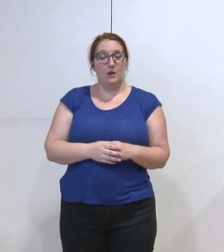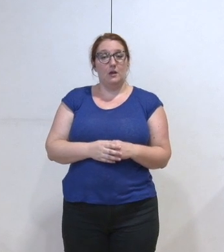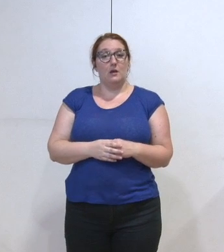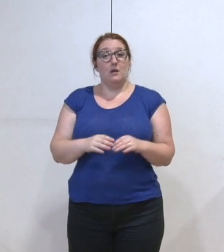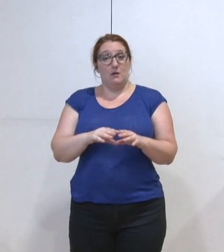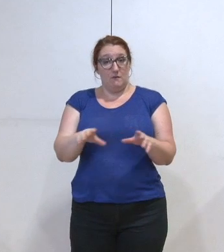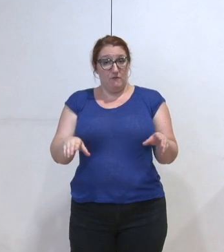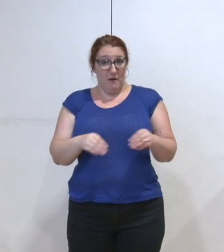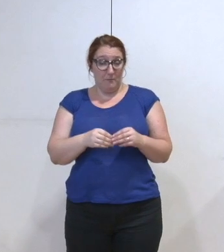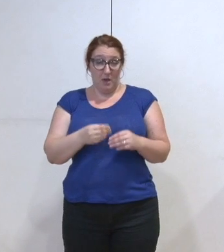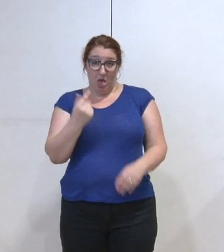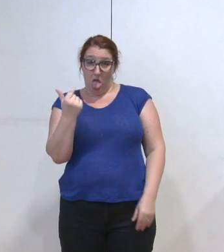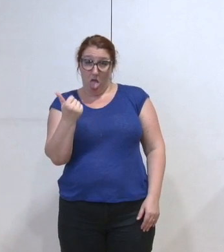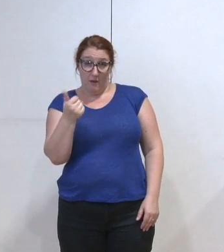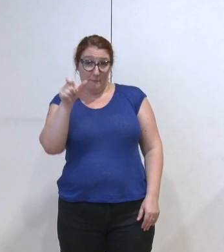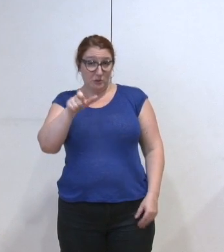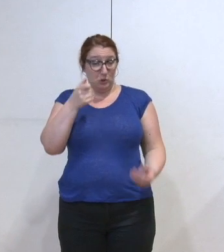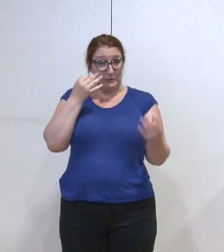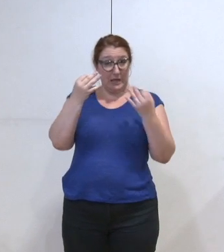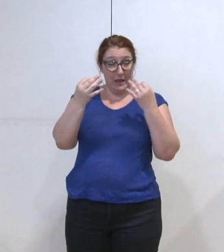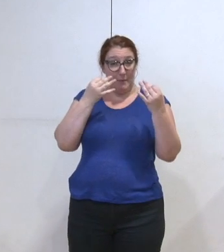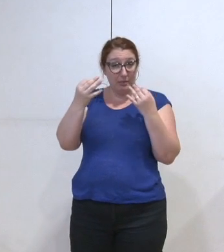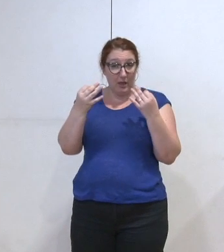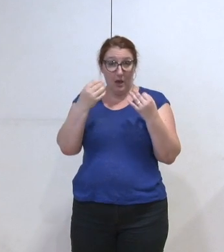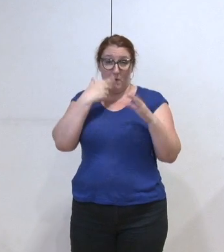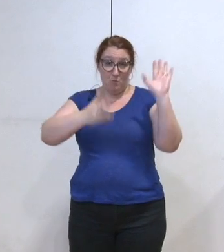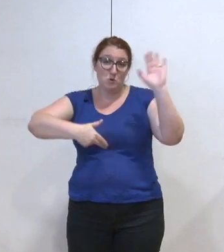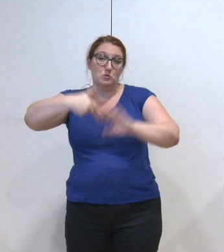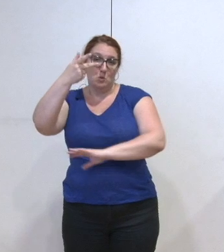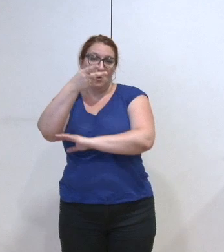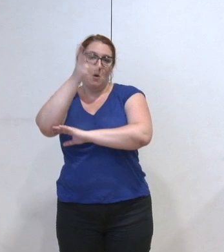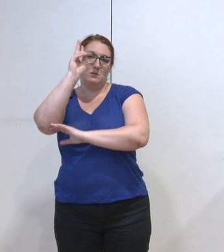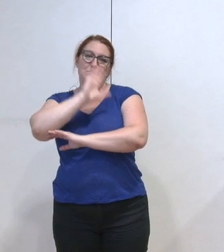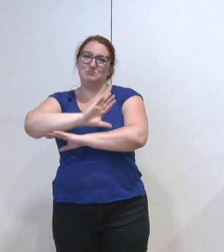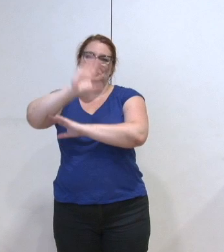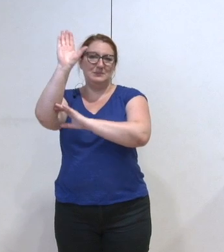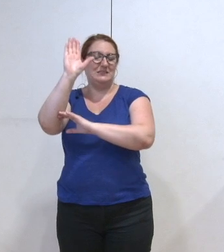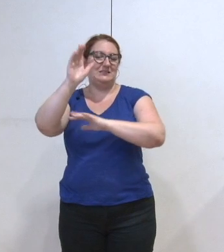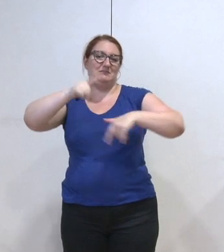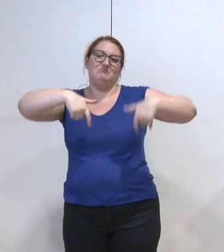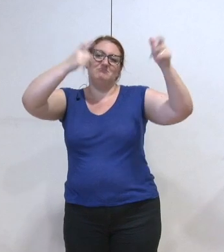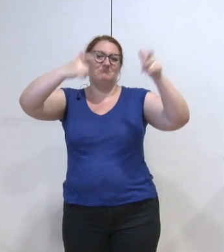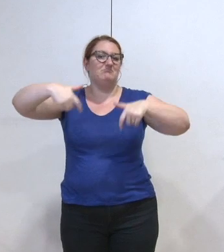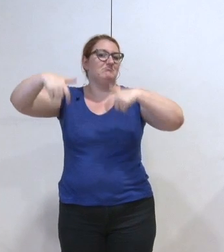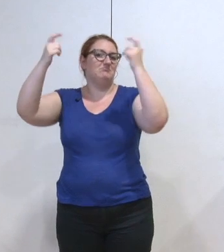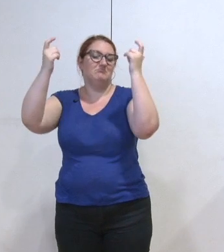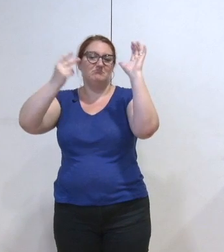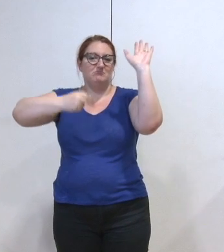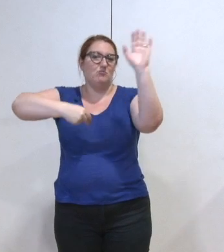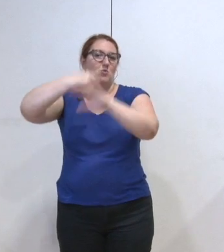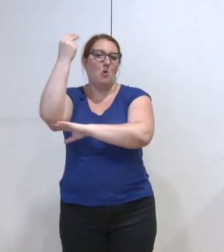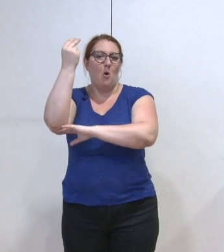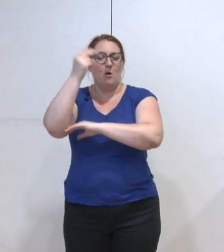les quartiers nord de la ville et que ceci est en lien avec les caractéristiques du parc de logement en particulier c'est dans le partie nord de la